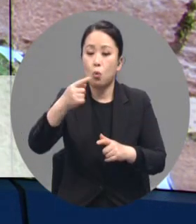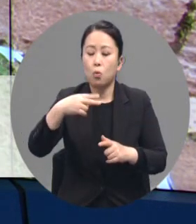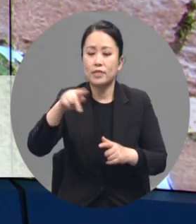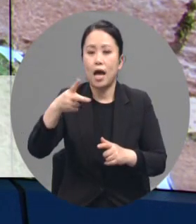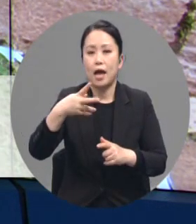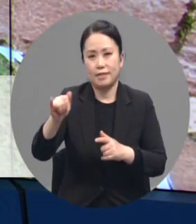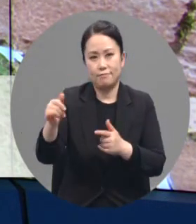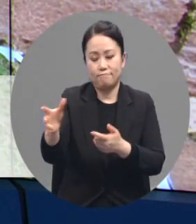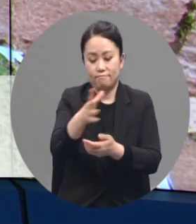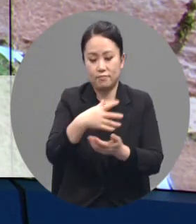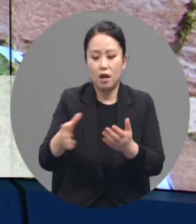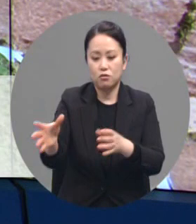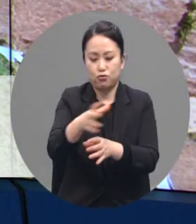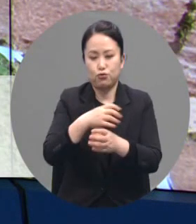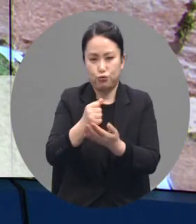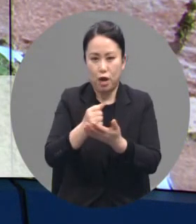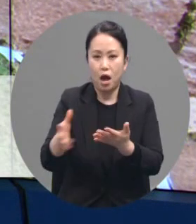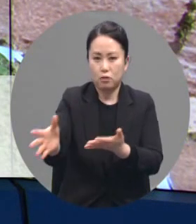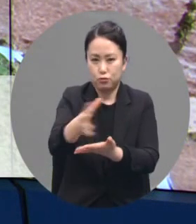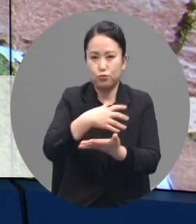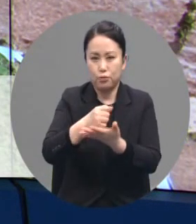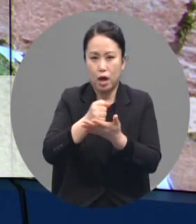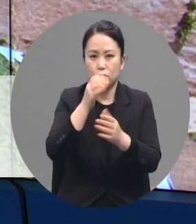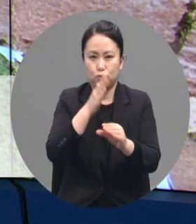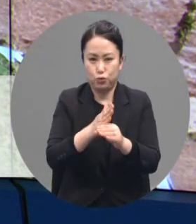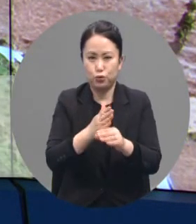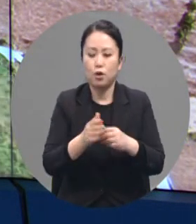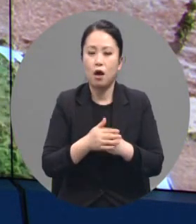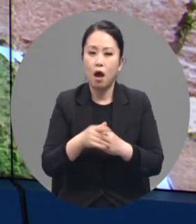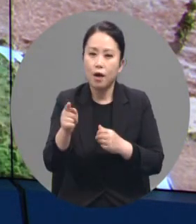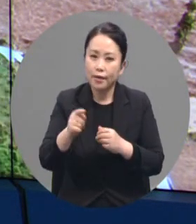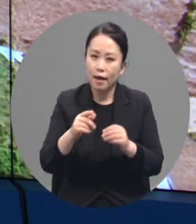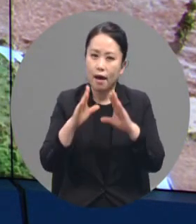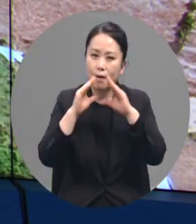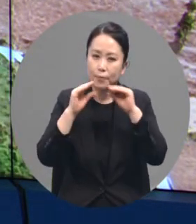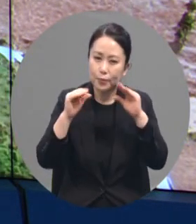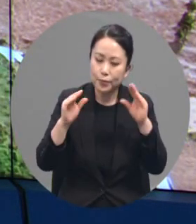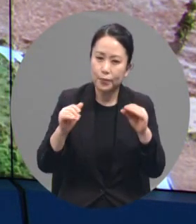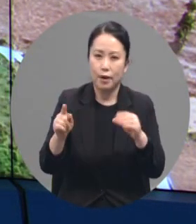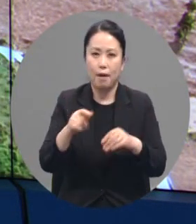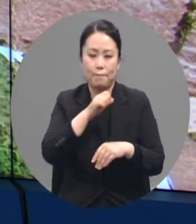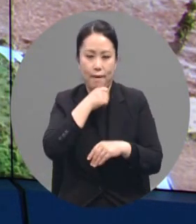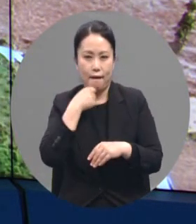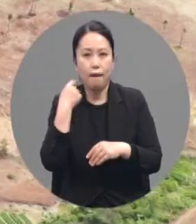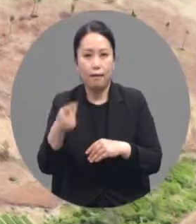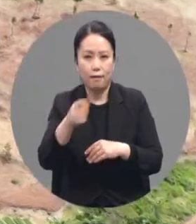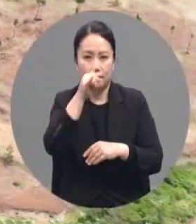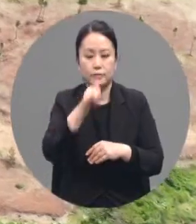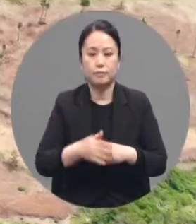자라 깊은 향과 부드러운 식감으로 인기를 끌고 있습니다. 이종승 기자입니다.